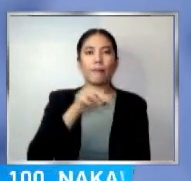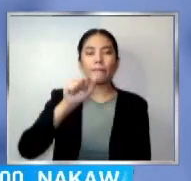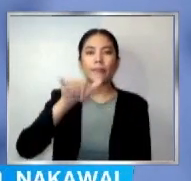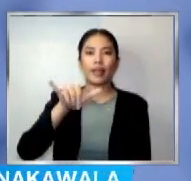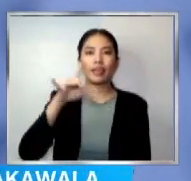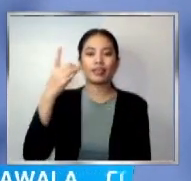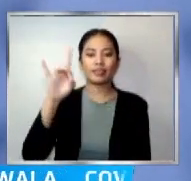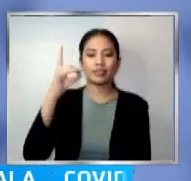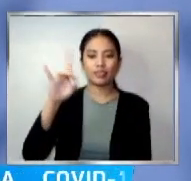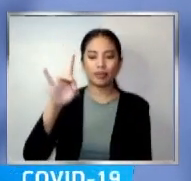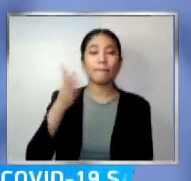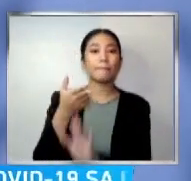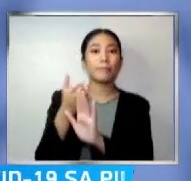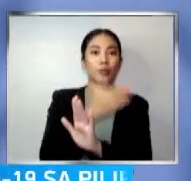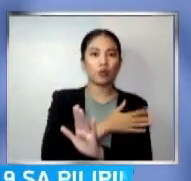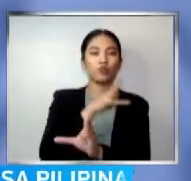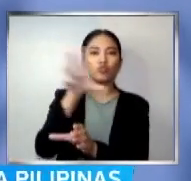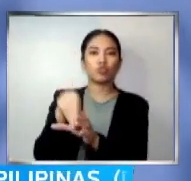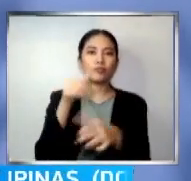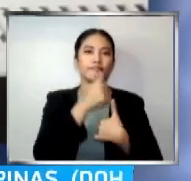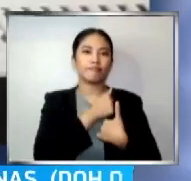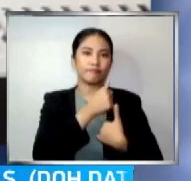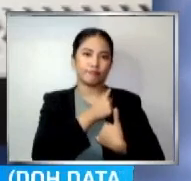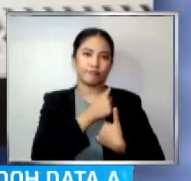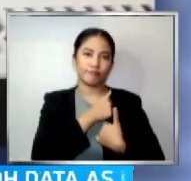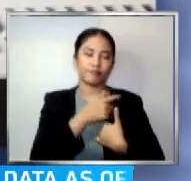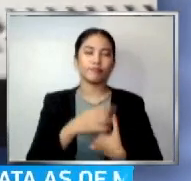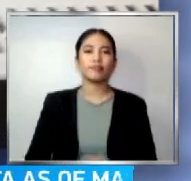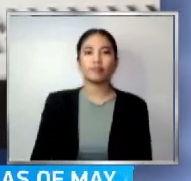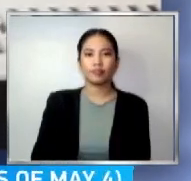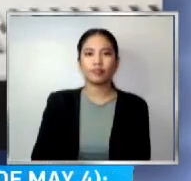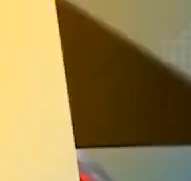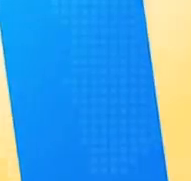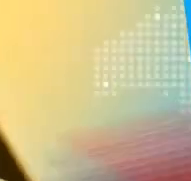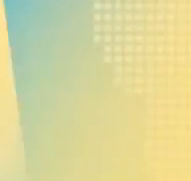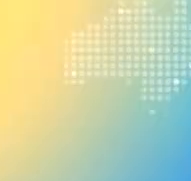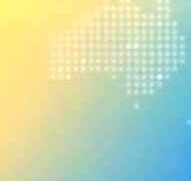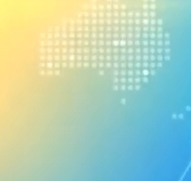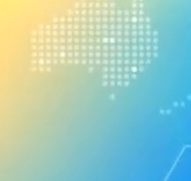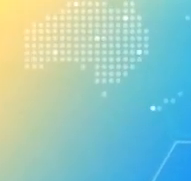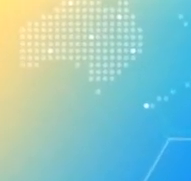enlistment niya sa katapusan ng buwan. Aubrey Carampel, GMA News.